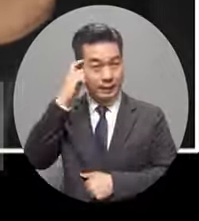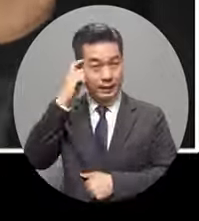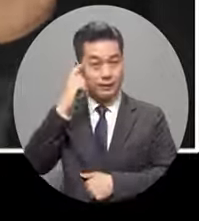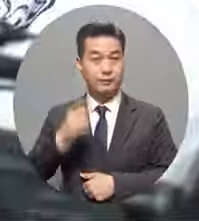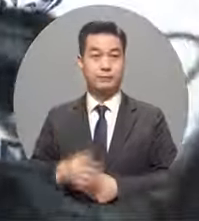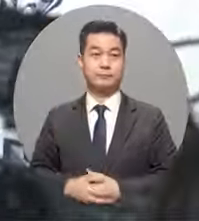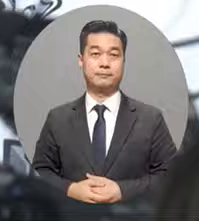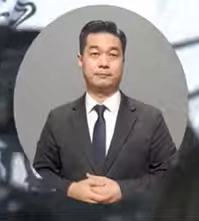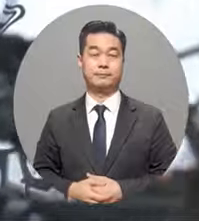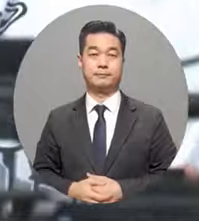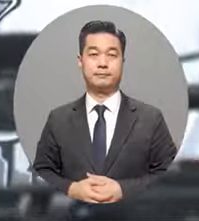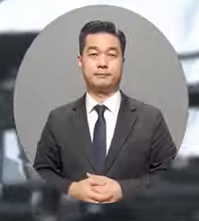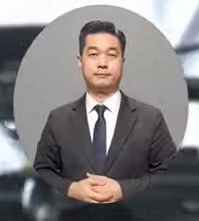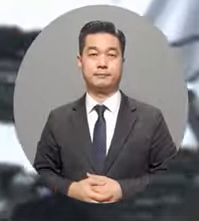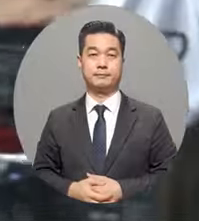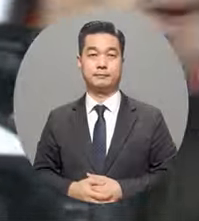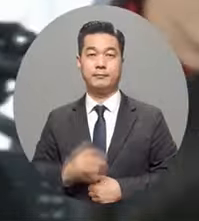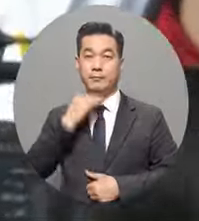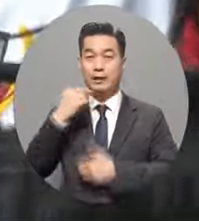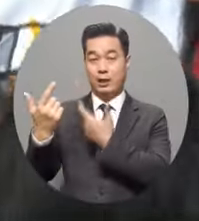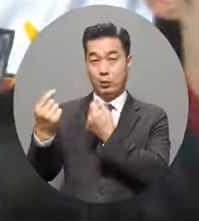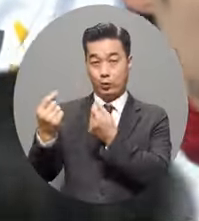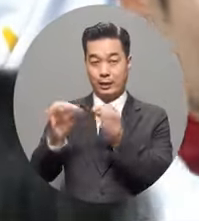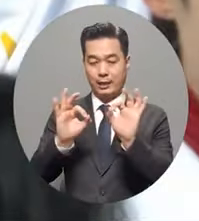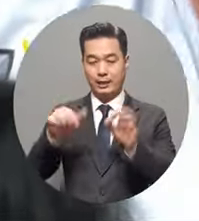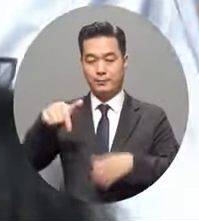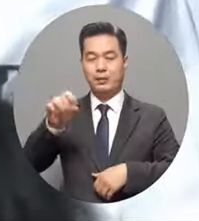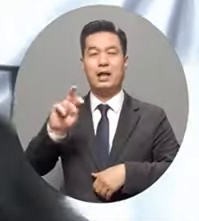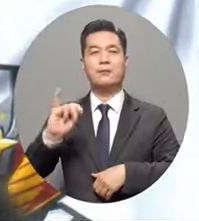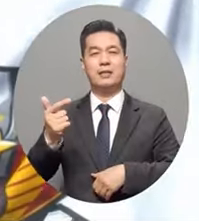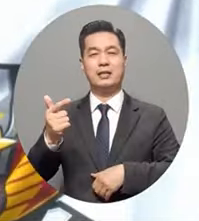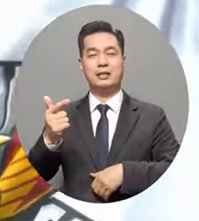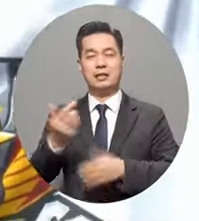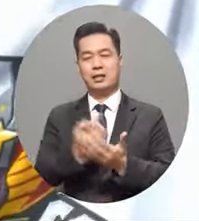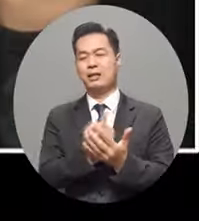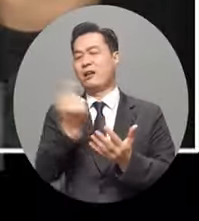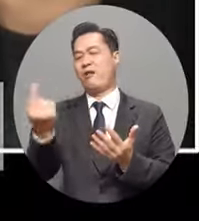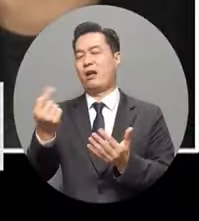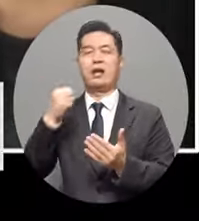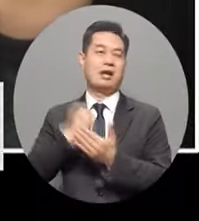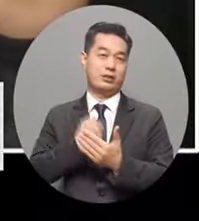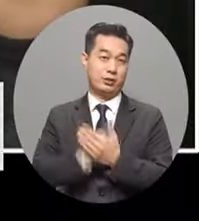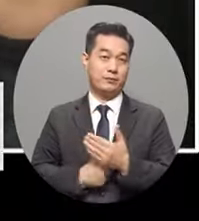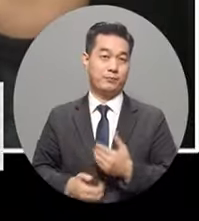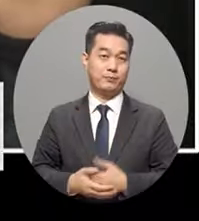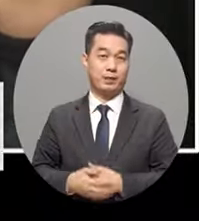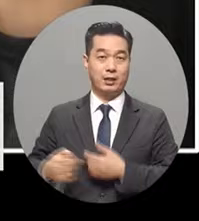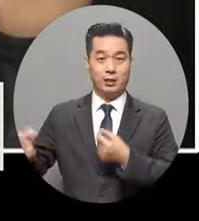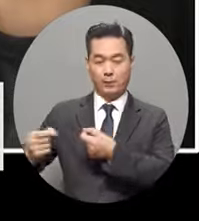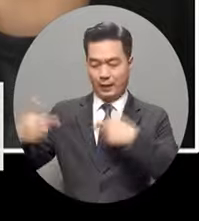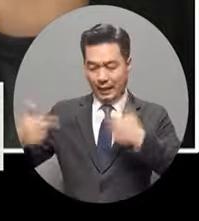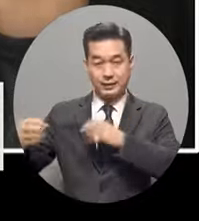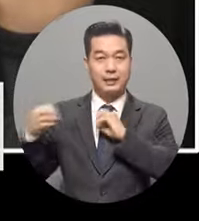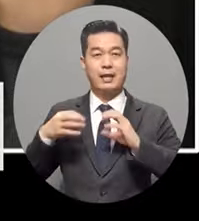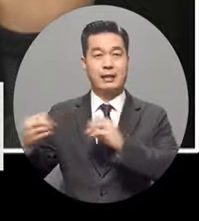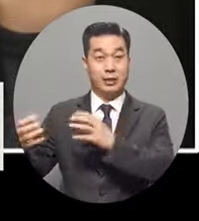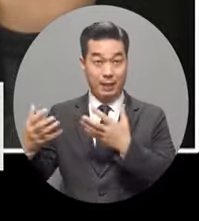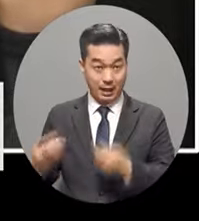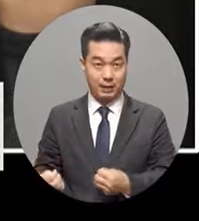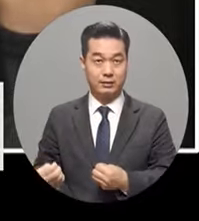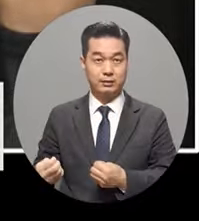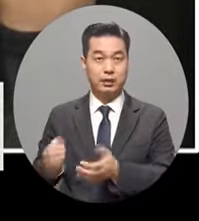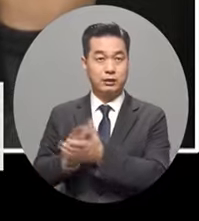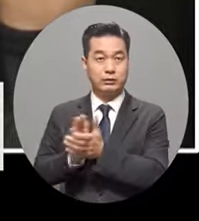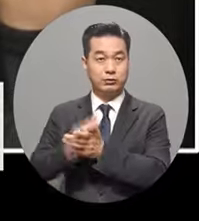돼요. 동갑내기 김강민의 이적은 여전히 아쉽습니다. 근데 옆에서 항상 뭐 이야기를 많이 해줬었고 그런